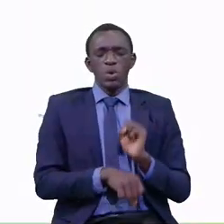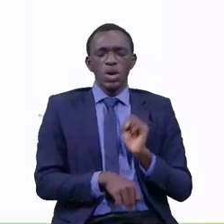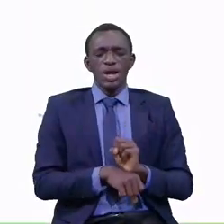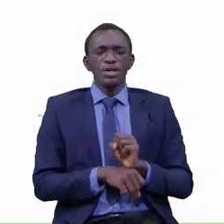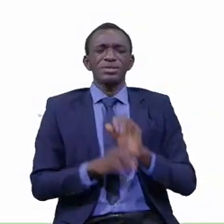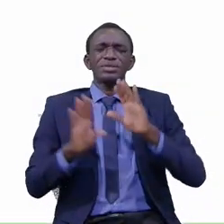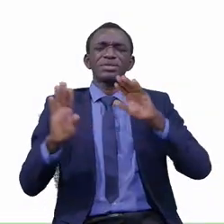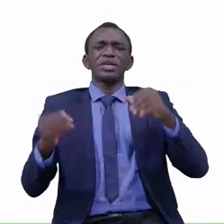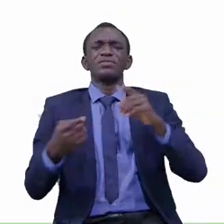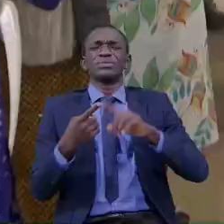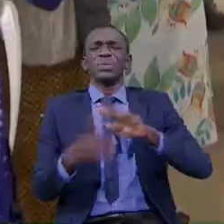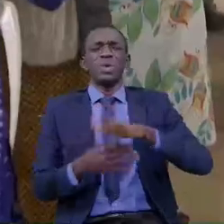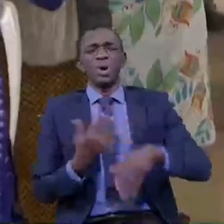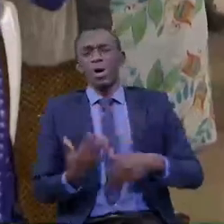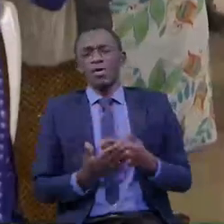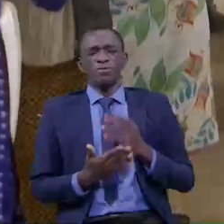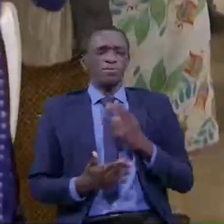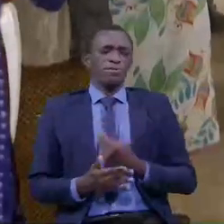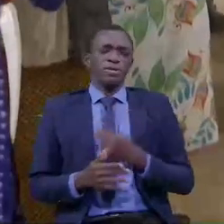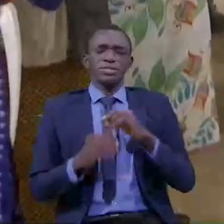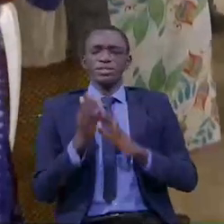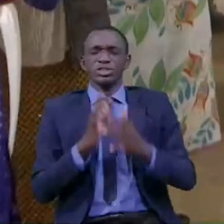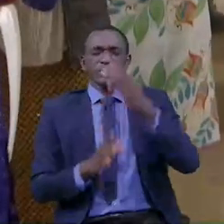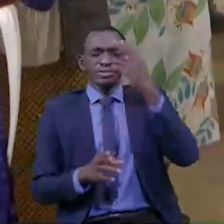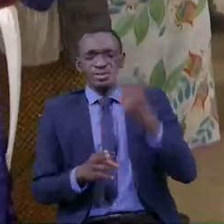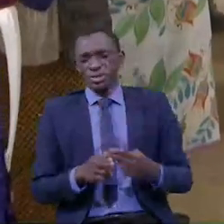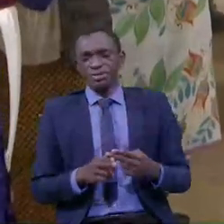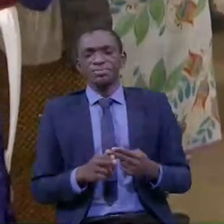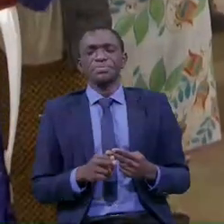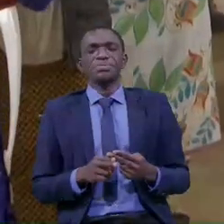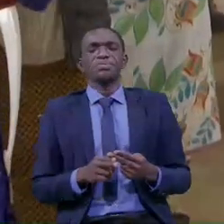Accorde à chacun au nom de Jésus.